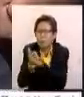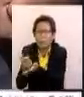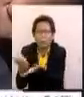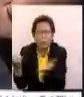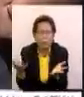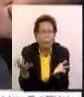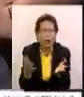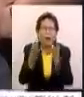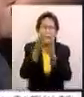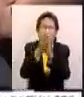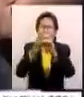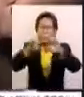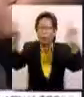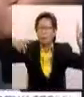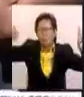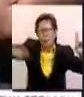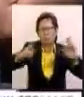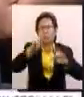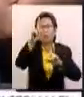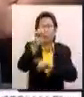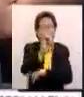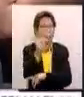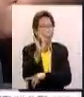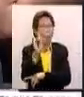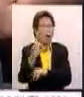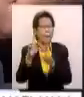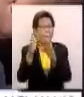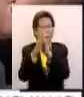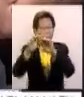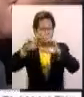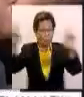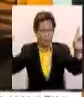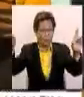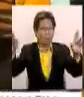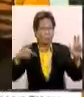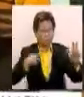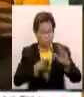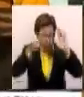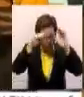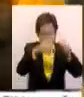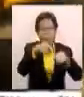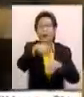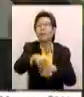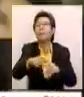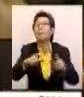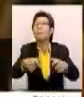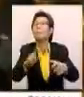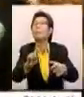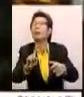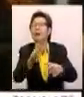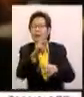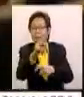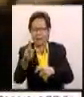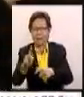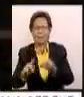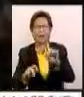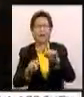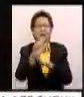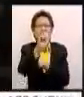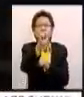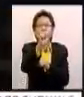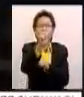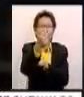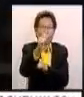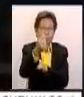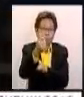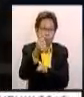lagi bandaraya yang amat memerlukan perhatian kita ialah Kota Kinabalu. Pada pelancarannya, 10 atlet ternama